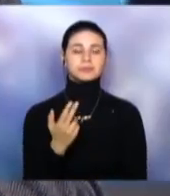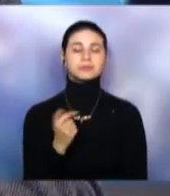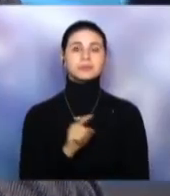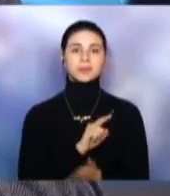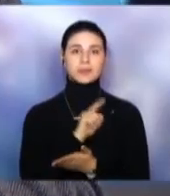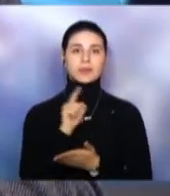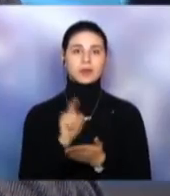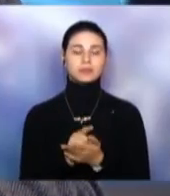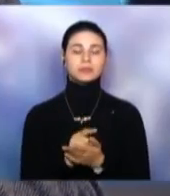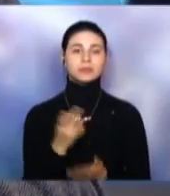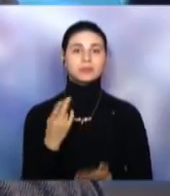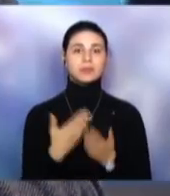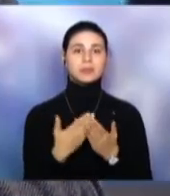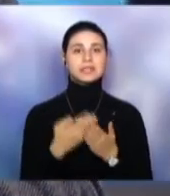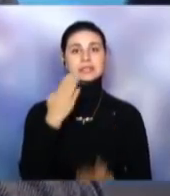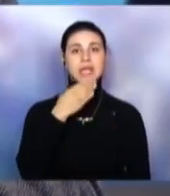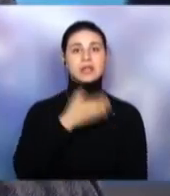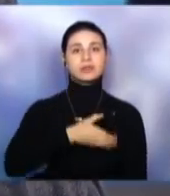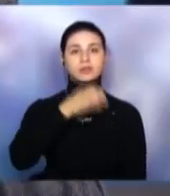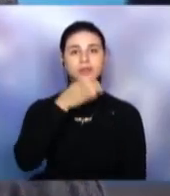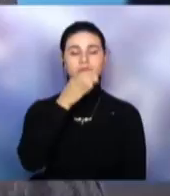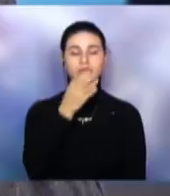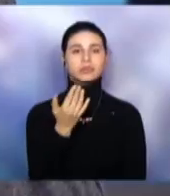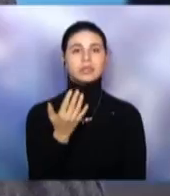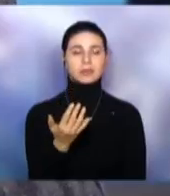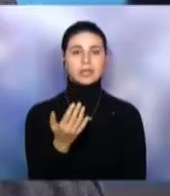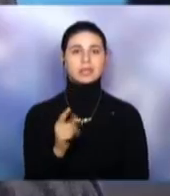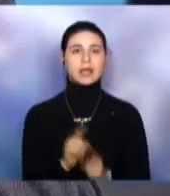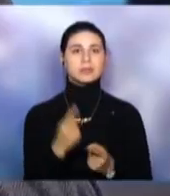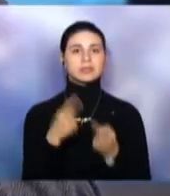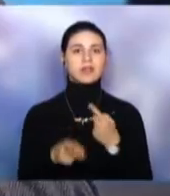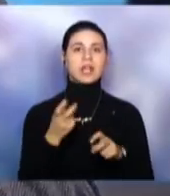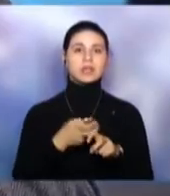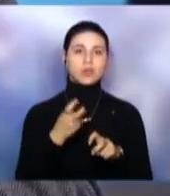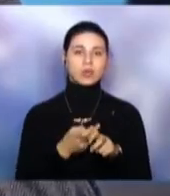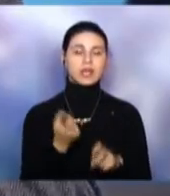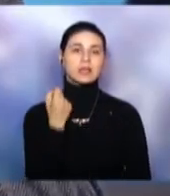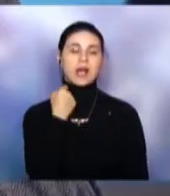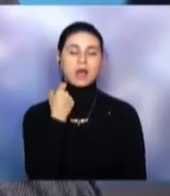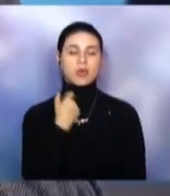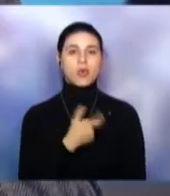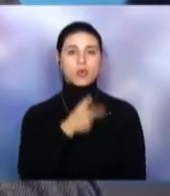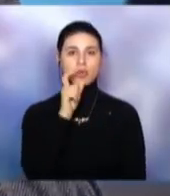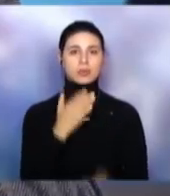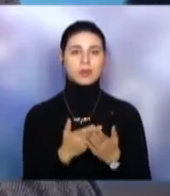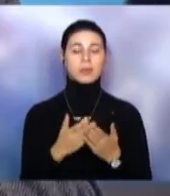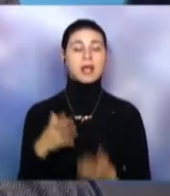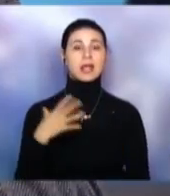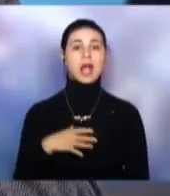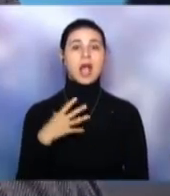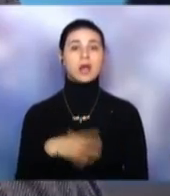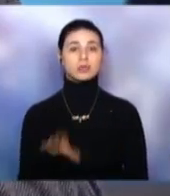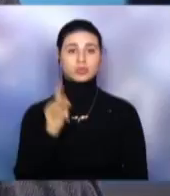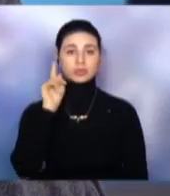თუ გავითვალისწინებთ სითხის მოცულობას, გნებავთ სხვა ტიპის სასმელებელი, გნებავთ ალკოჰოლი და თუ გავითვალისწინებთ ქართული